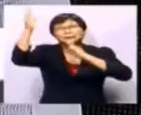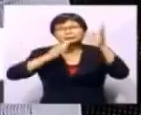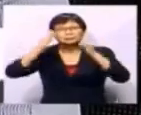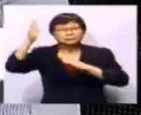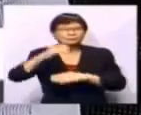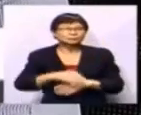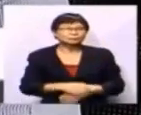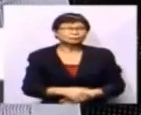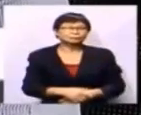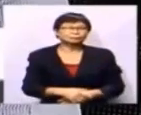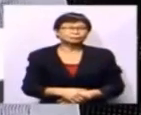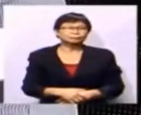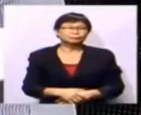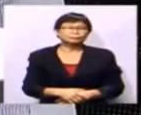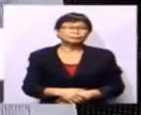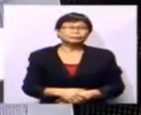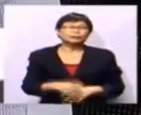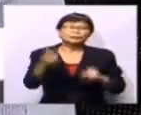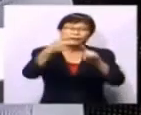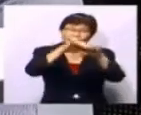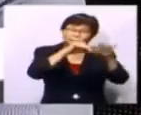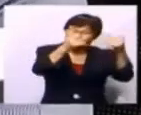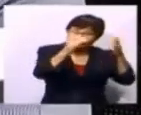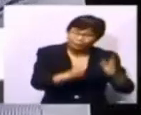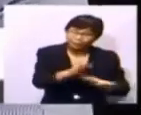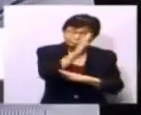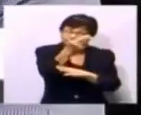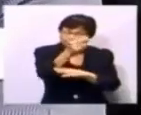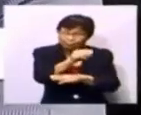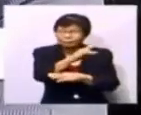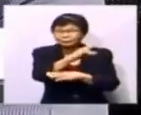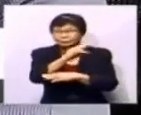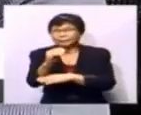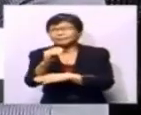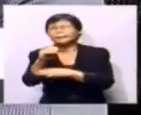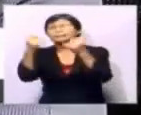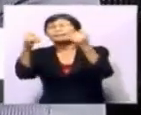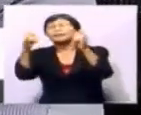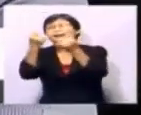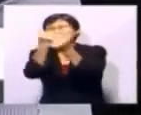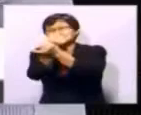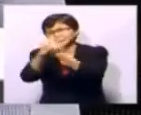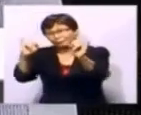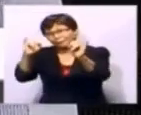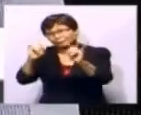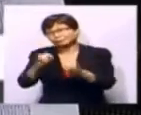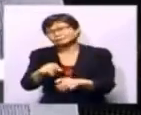bukan saja kepada pemain-pemain BM tetapi pemain-pemain independent.